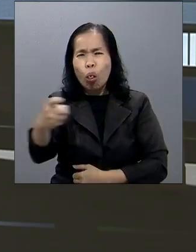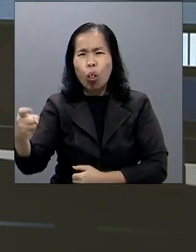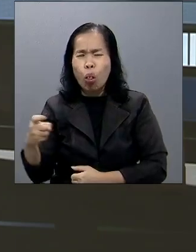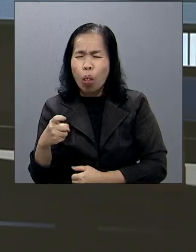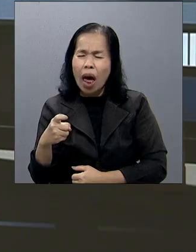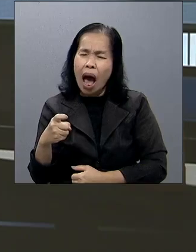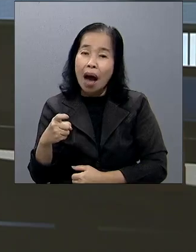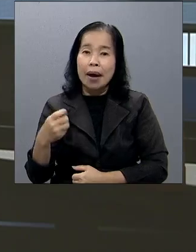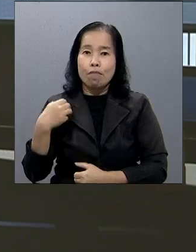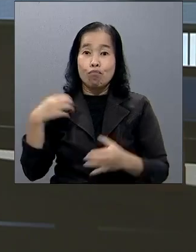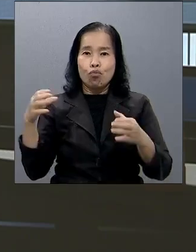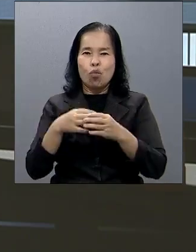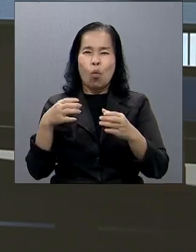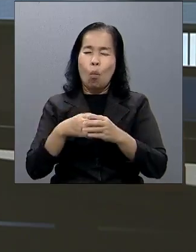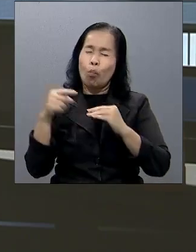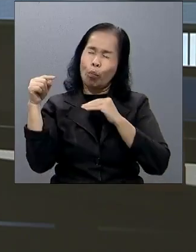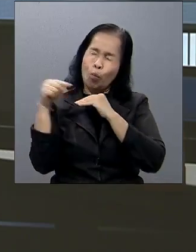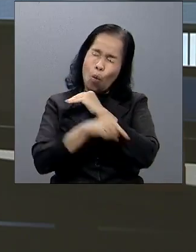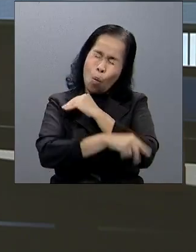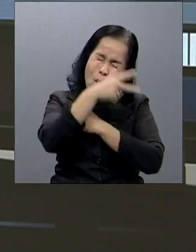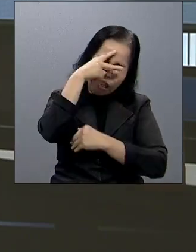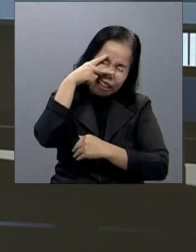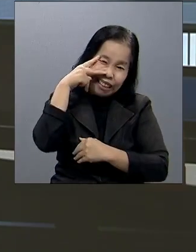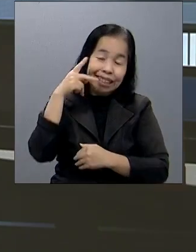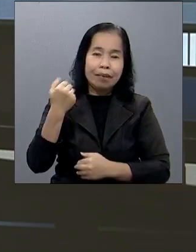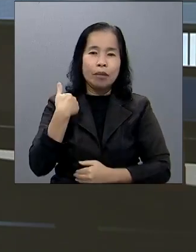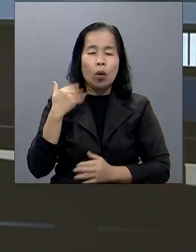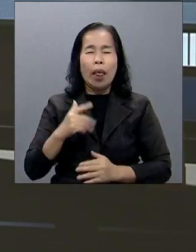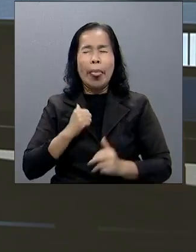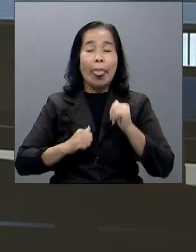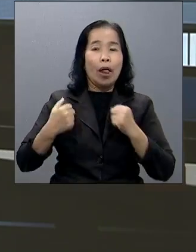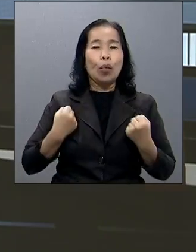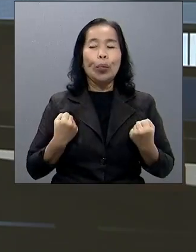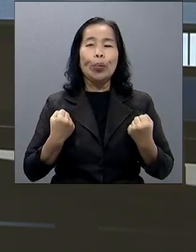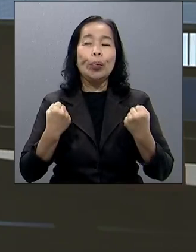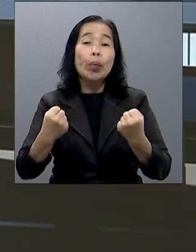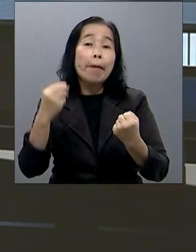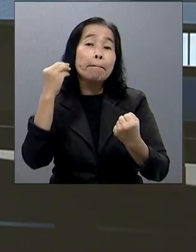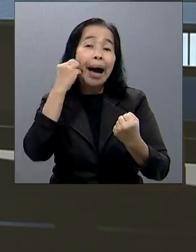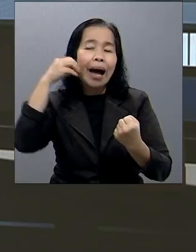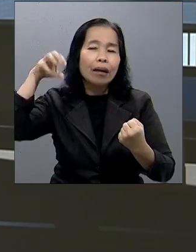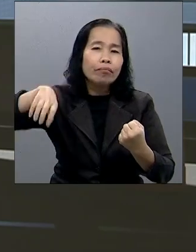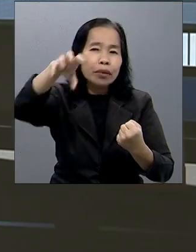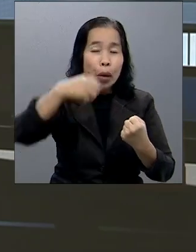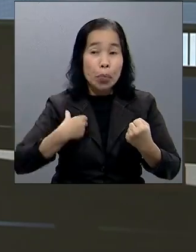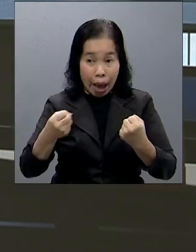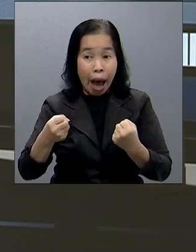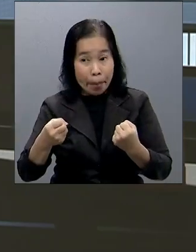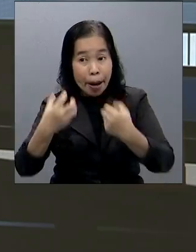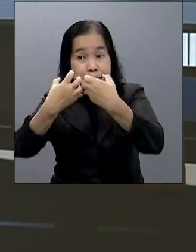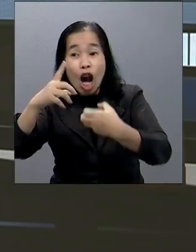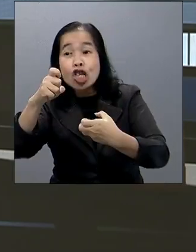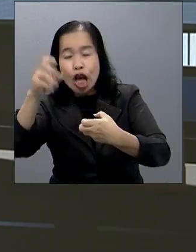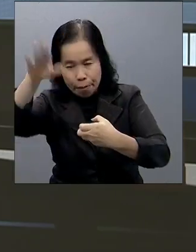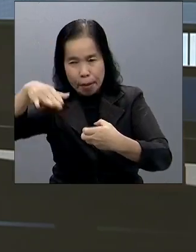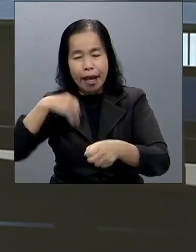กลุ่มมิจฉาชีพค่ะแอบอ้างเข้าไปนะคะคือขับกระบะไปเลยแล้วก็ตระเวนบอกว่าเนี่ยเดี๋ยวรับซ่อมเครื่องใช้ไฟฟ้า